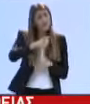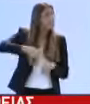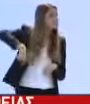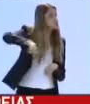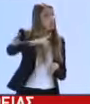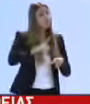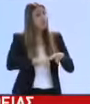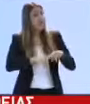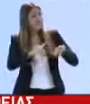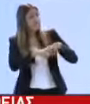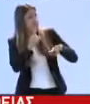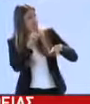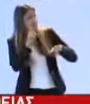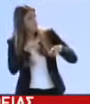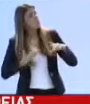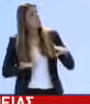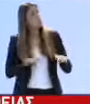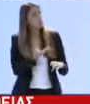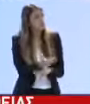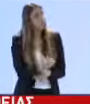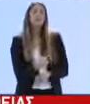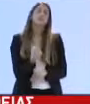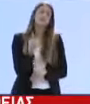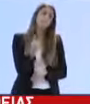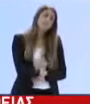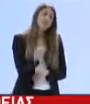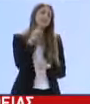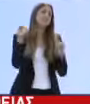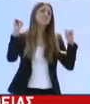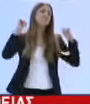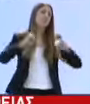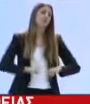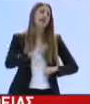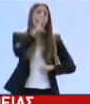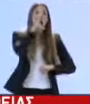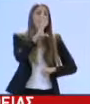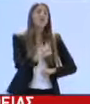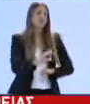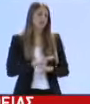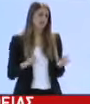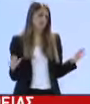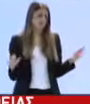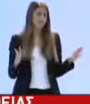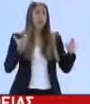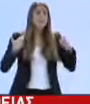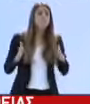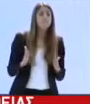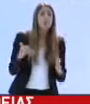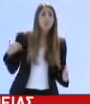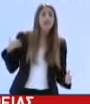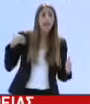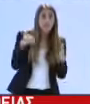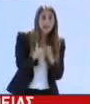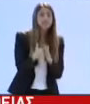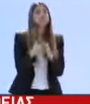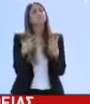τις Ελληνίδες και σε όλους τους Έλληνες μία συμφωνία αλήθειας. Η πορεία μας και η